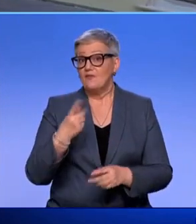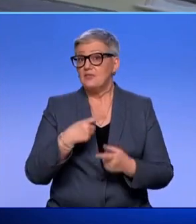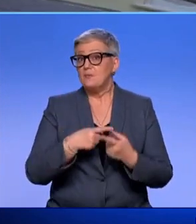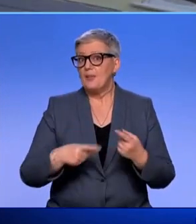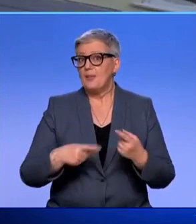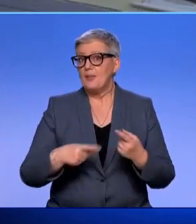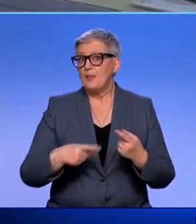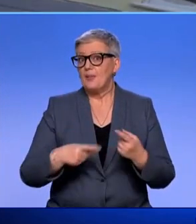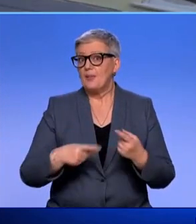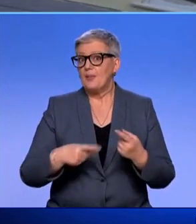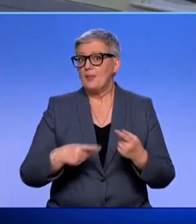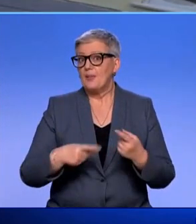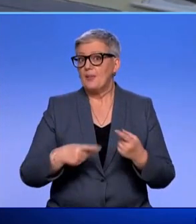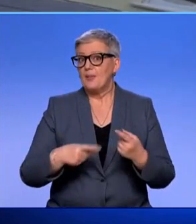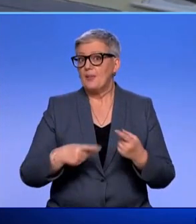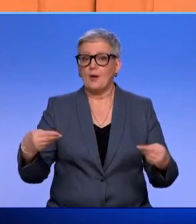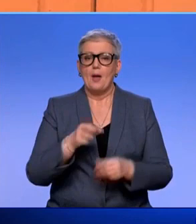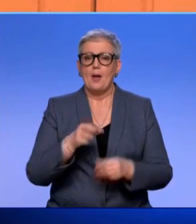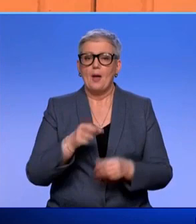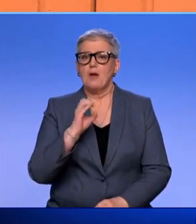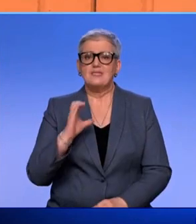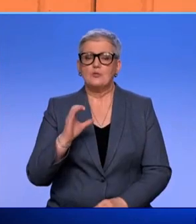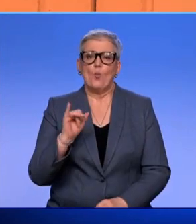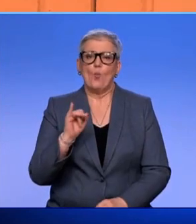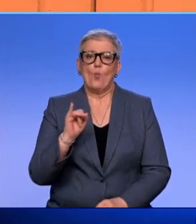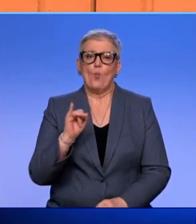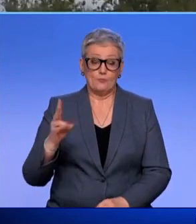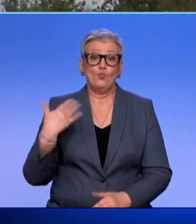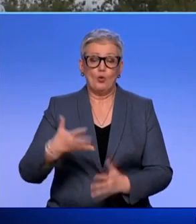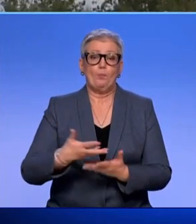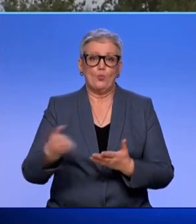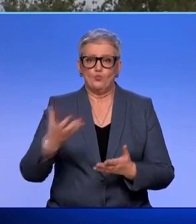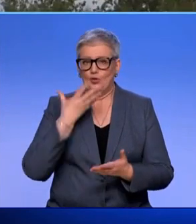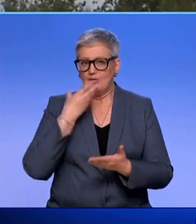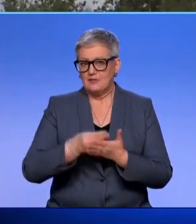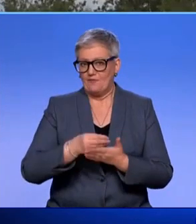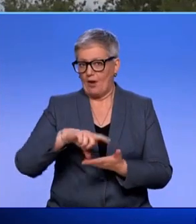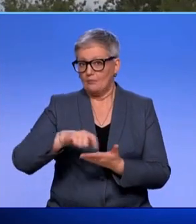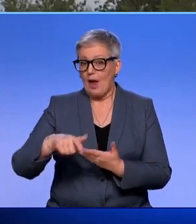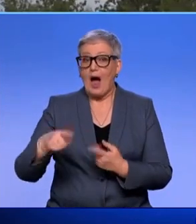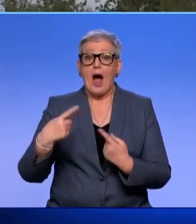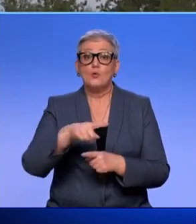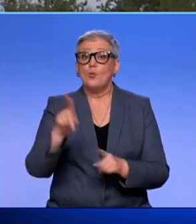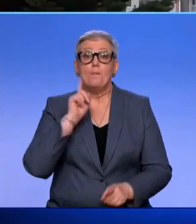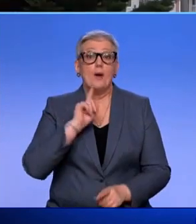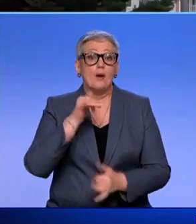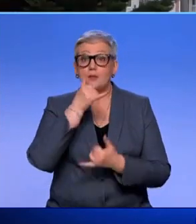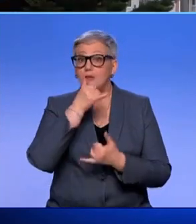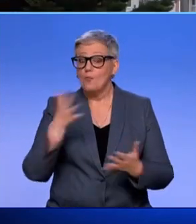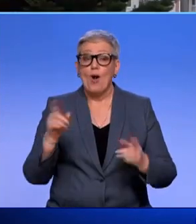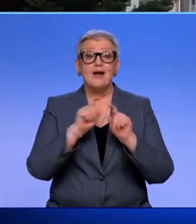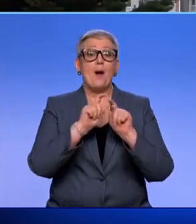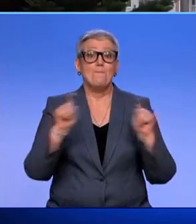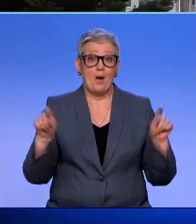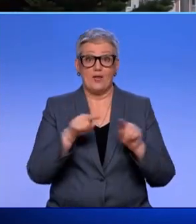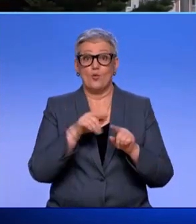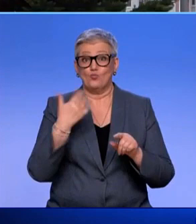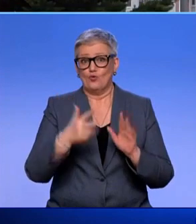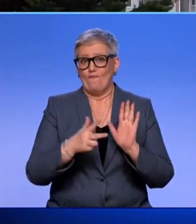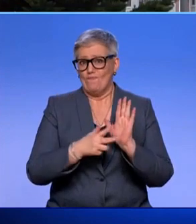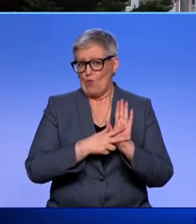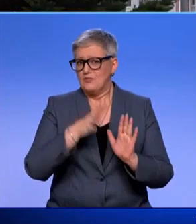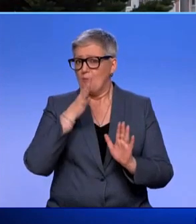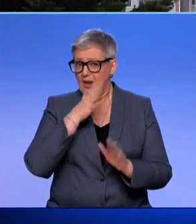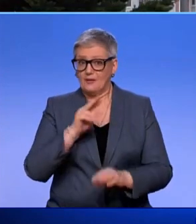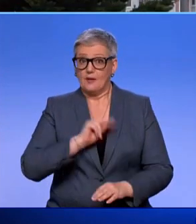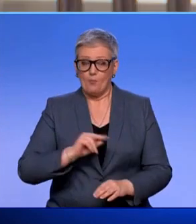2500 пайщиков кооператива Best Way уже получили свои квадратные метры. Остальные пока не могут. Компанию, которая работает 8 лет, Центральный